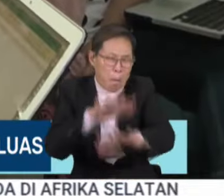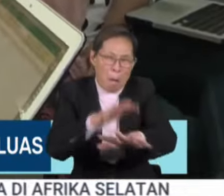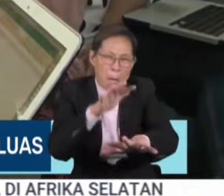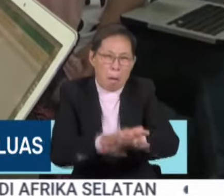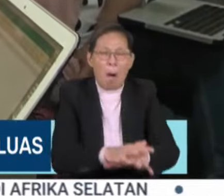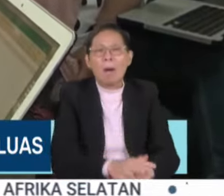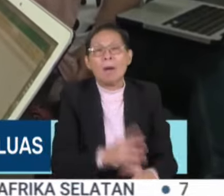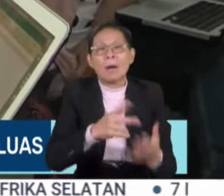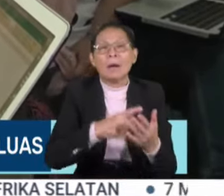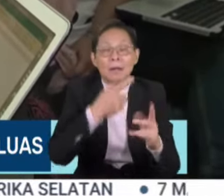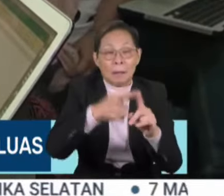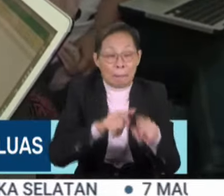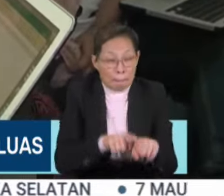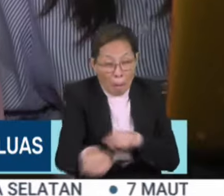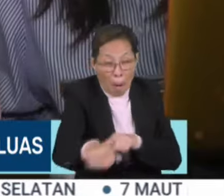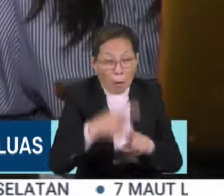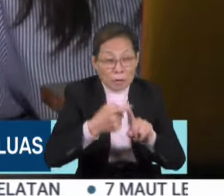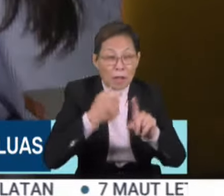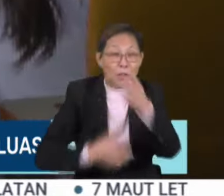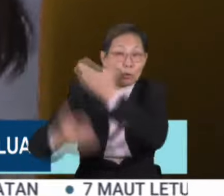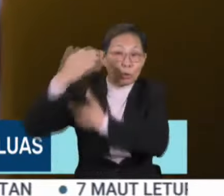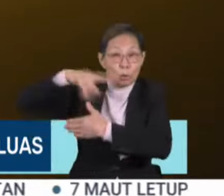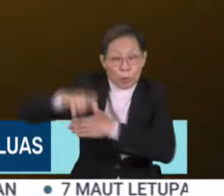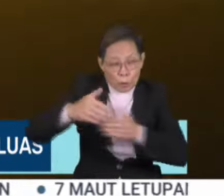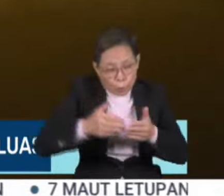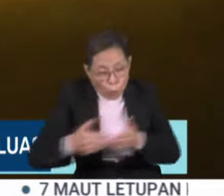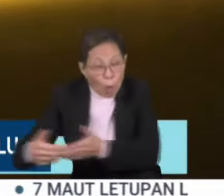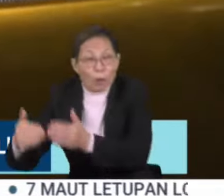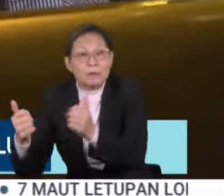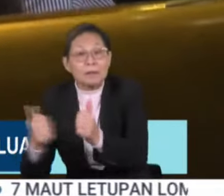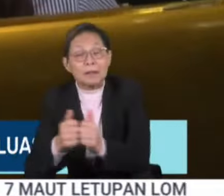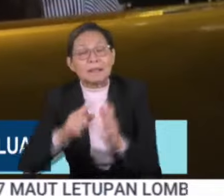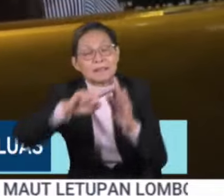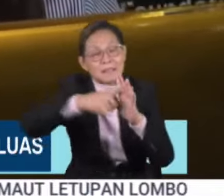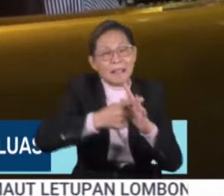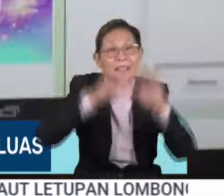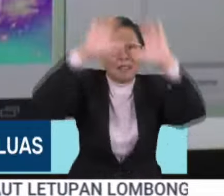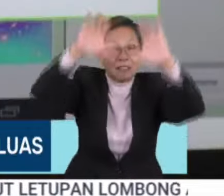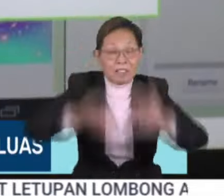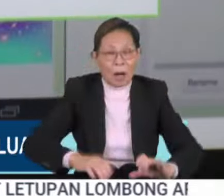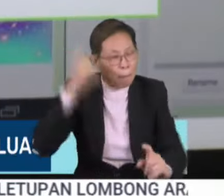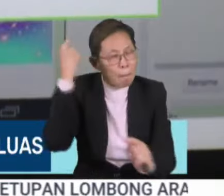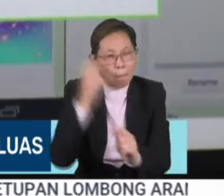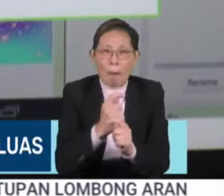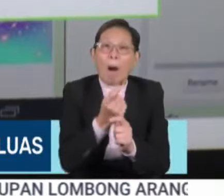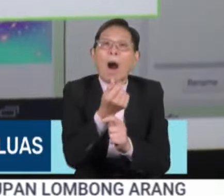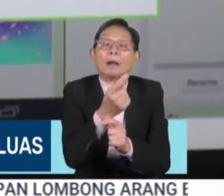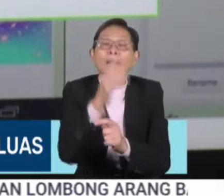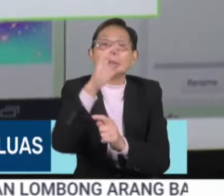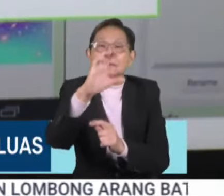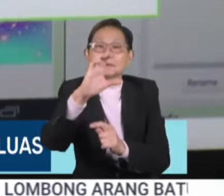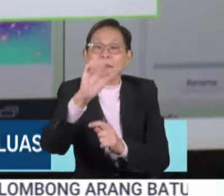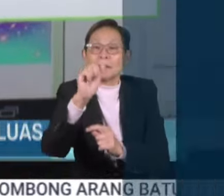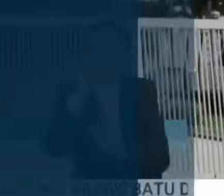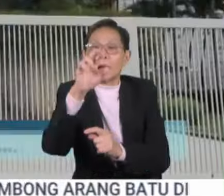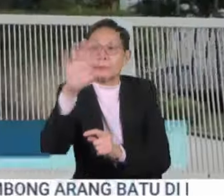inisiatif hijau daripada belanjawan terdahulu juga perlu diteruskan dengan memperkenal mekanisme penetapan harga karbon.